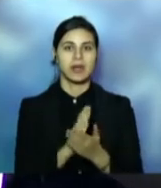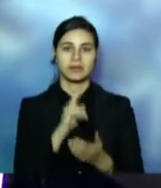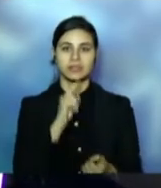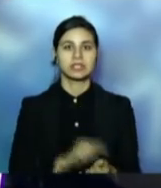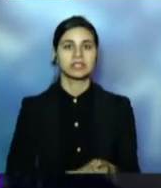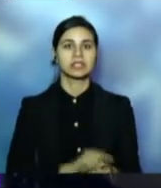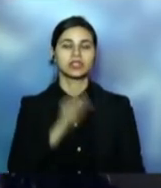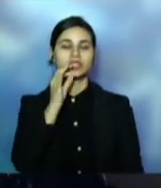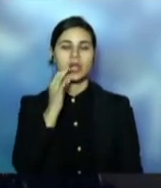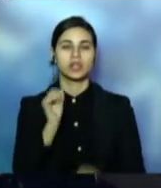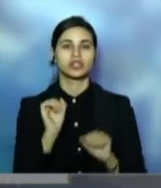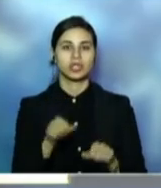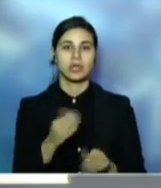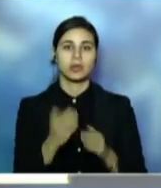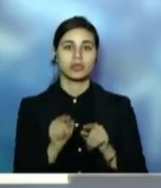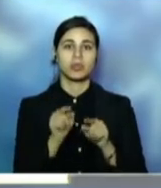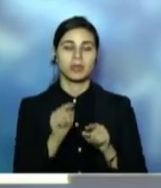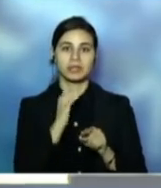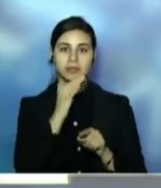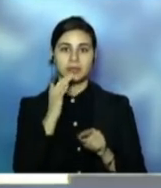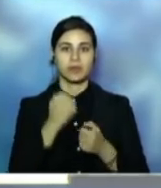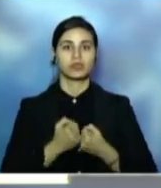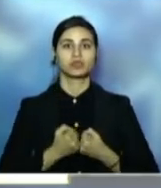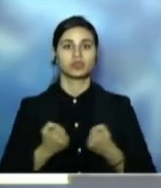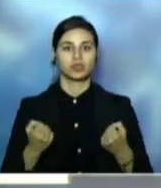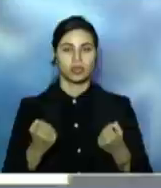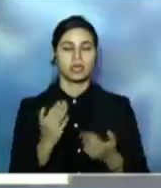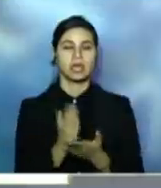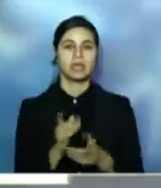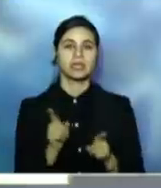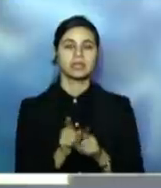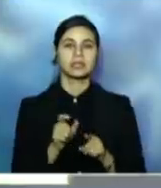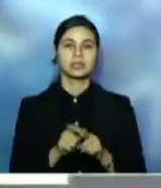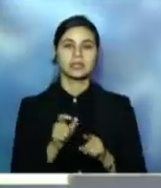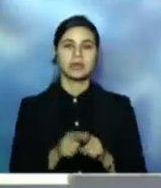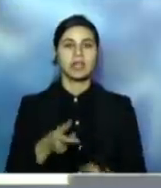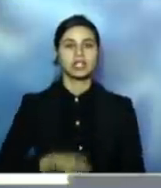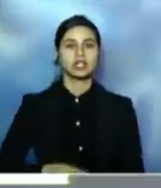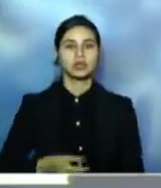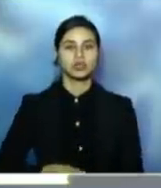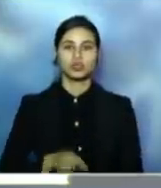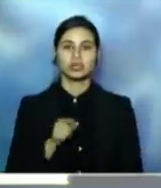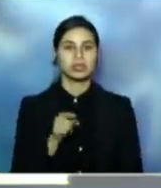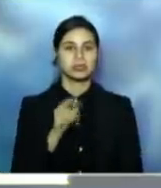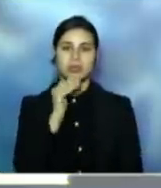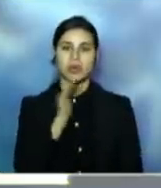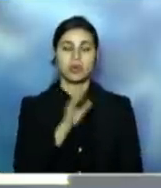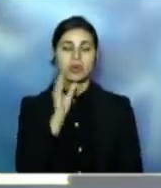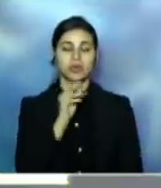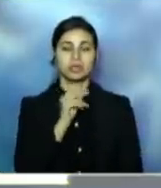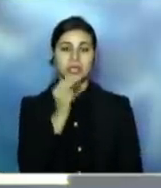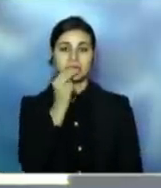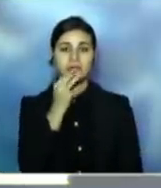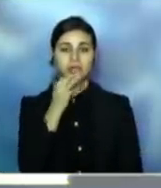სისხლში შაქარი. შეიძლება თუ მას ჭარბი წონა აქვს, არის ასეთი ცნება ინსულინ რეზისტენტობა. როდესაც